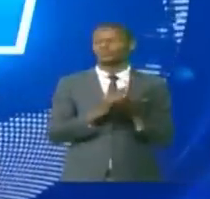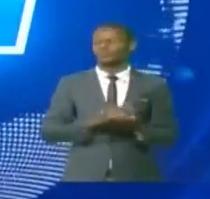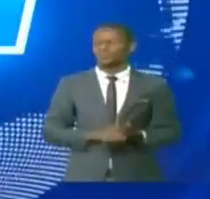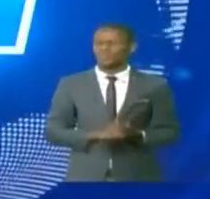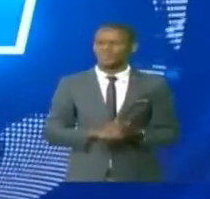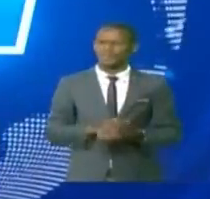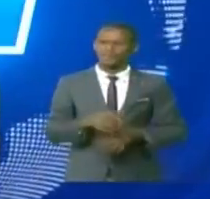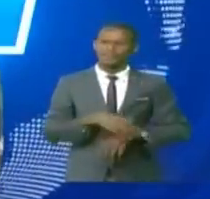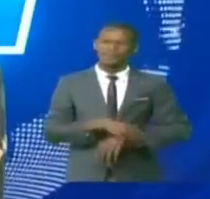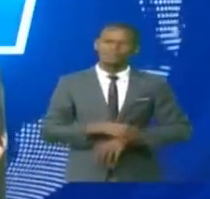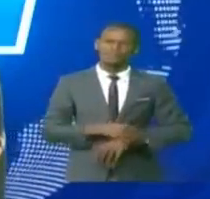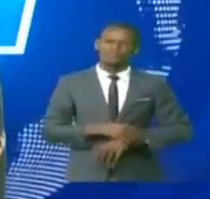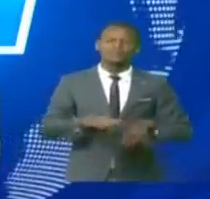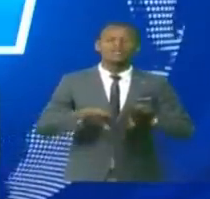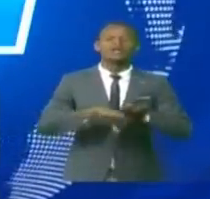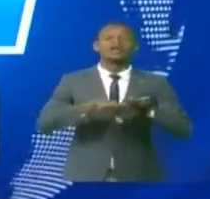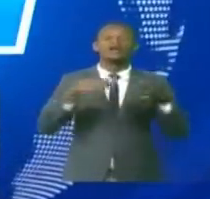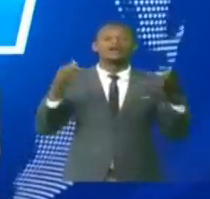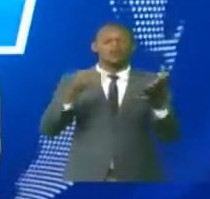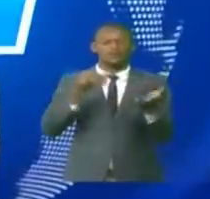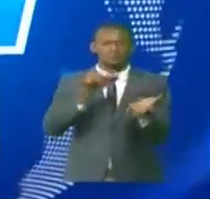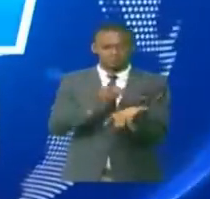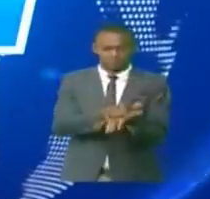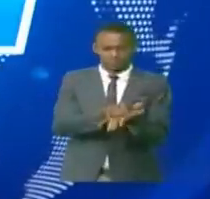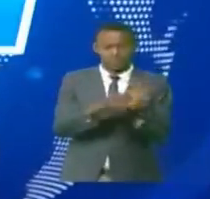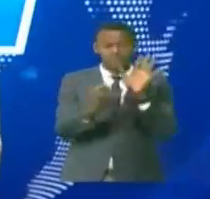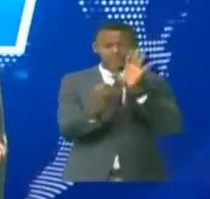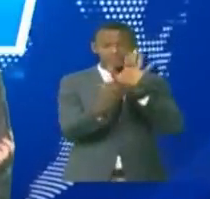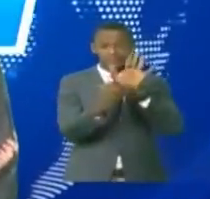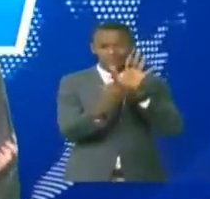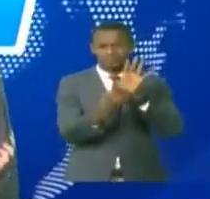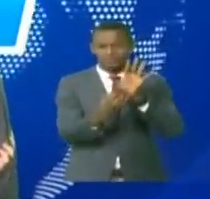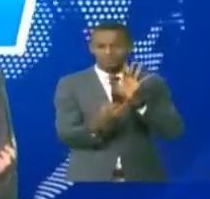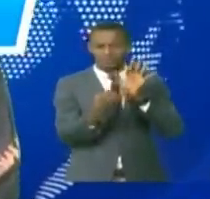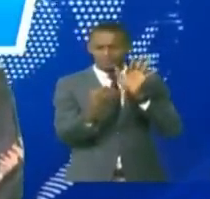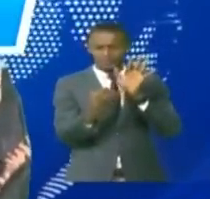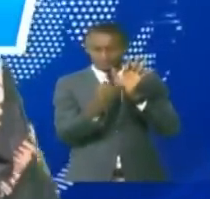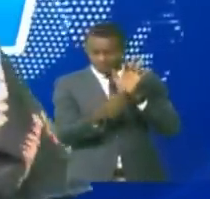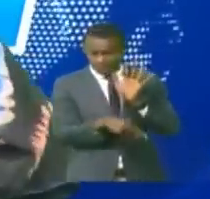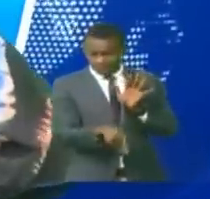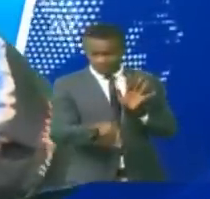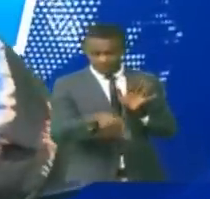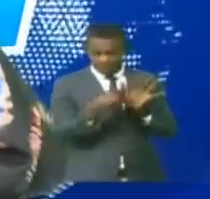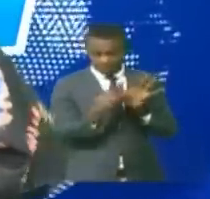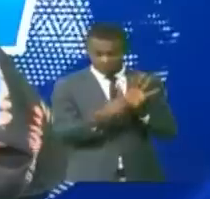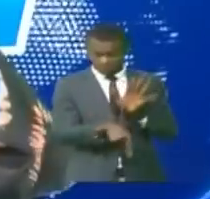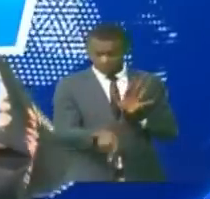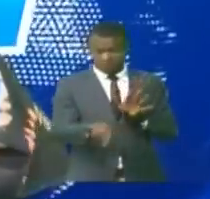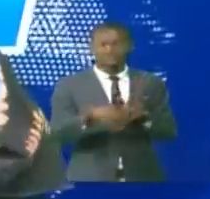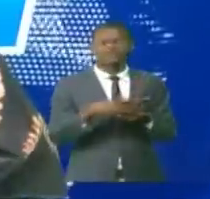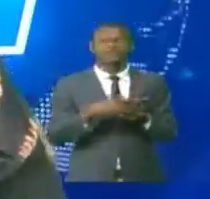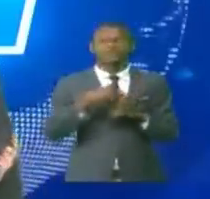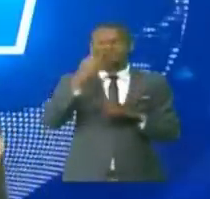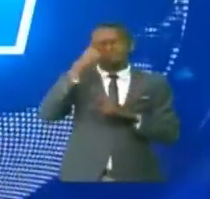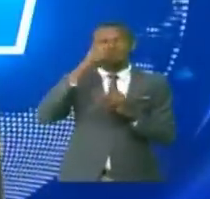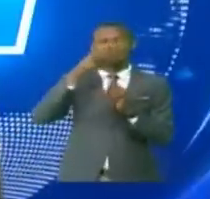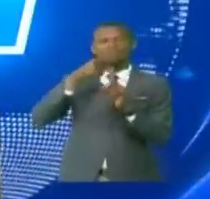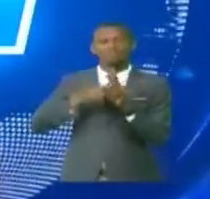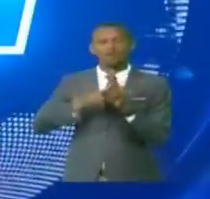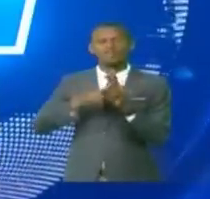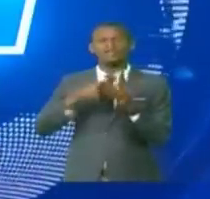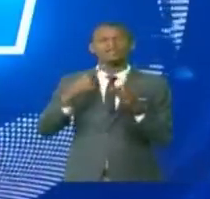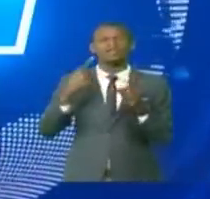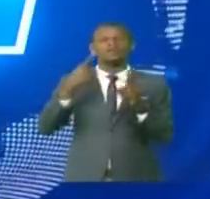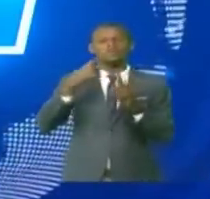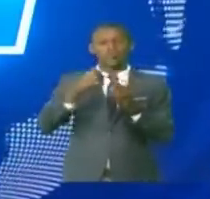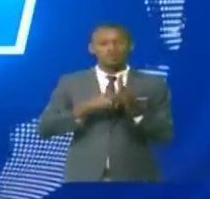Lancement ce samedi 7 des activités du 60e anniversaire du mois de la jeunesse protestante sous le thème « Choisis la vie ».